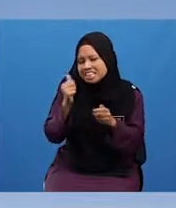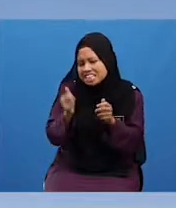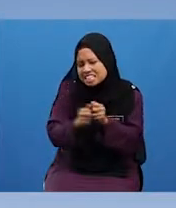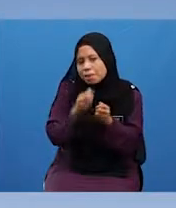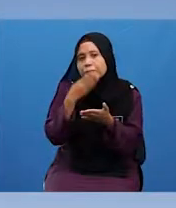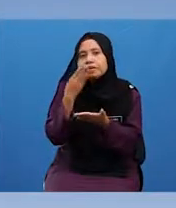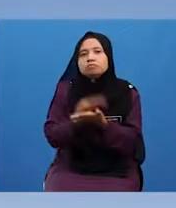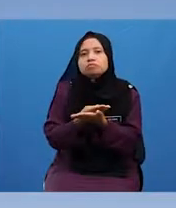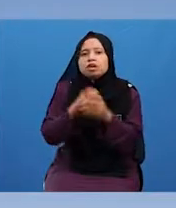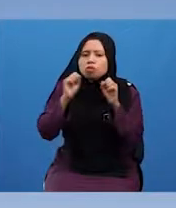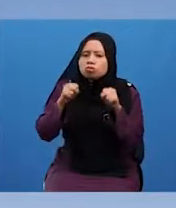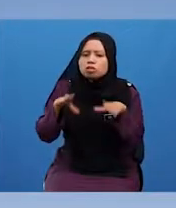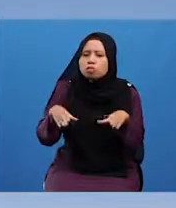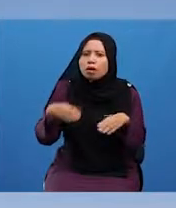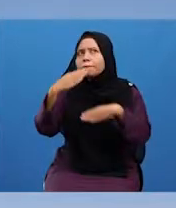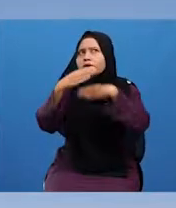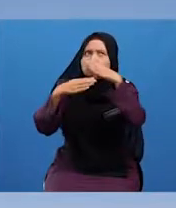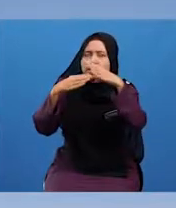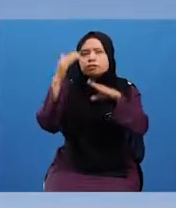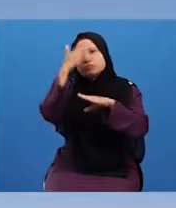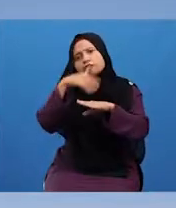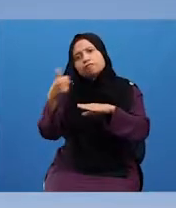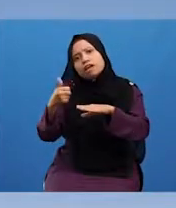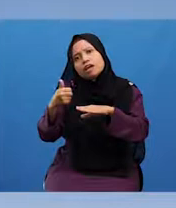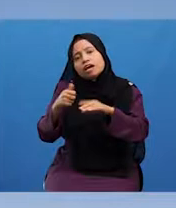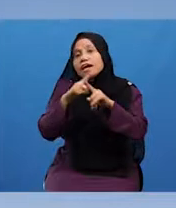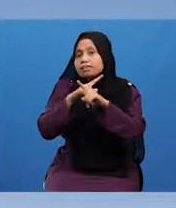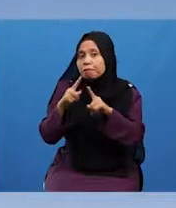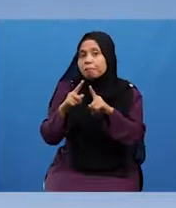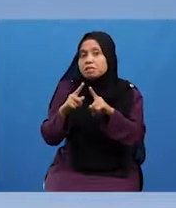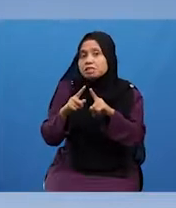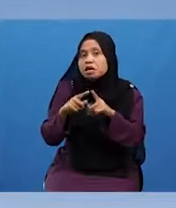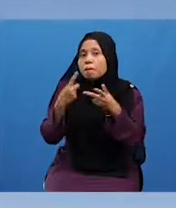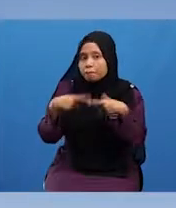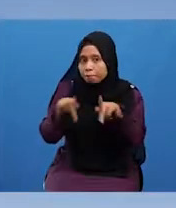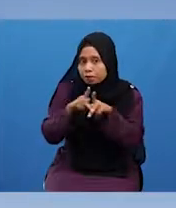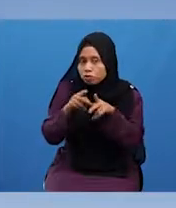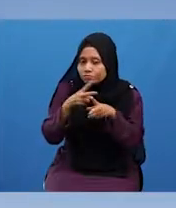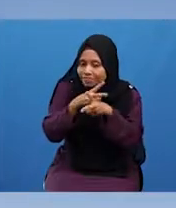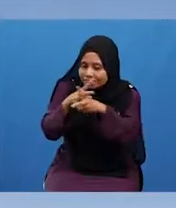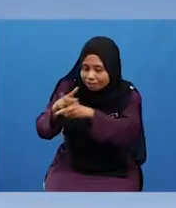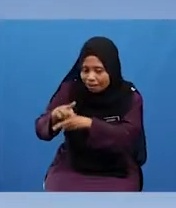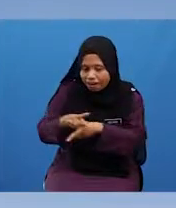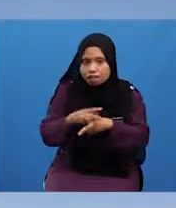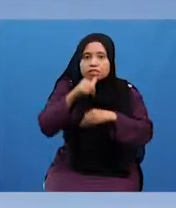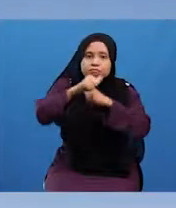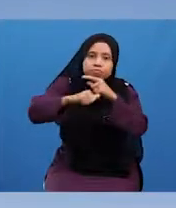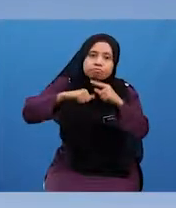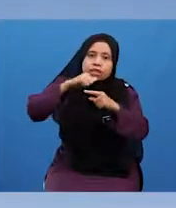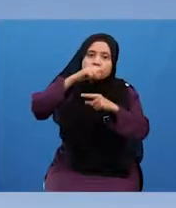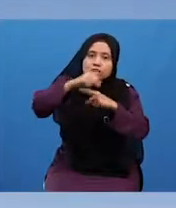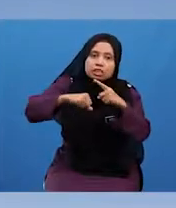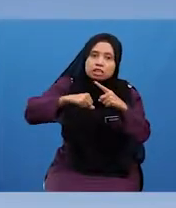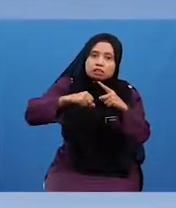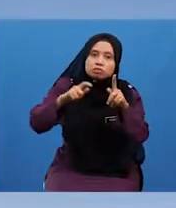boleh membina bangunan yang cantik dan moden, tetapi perlu memelihara alam sekitar